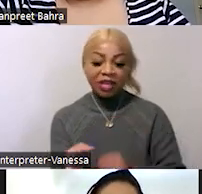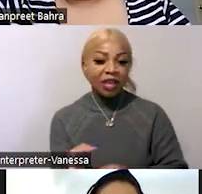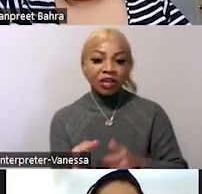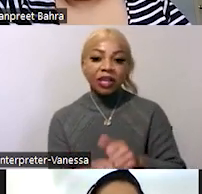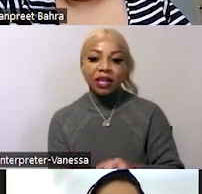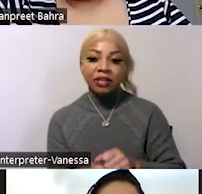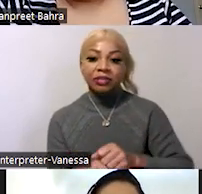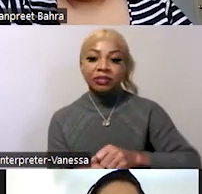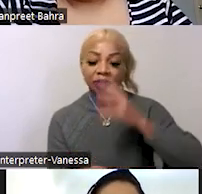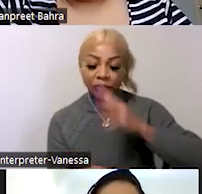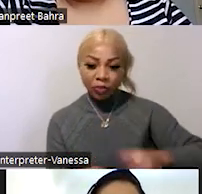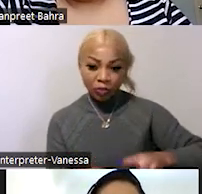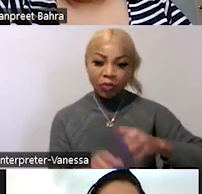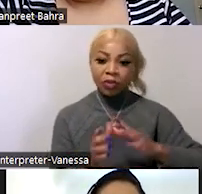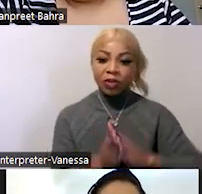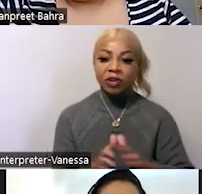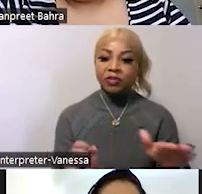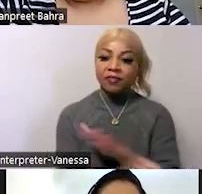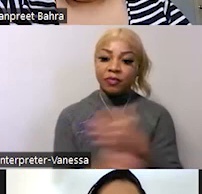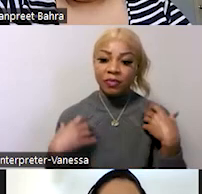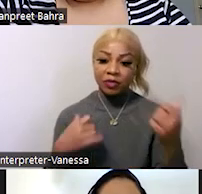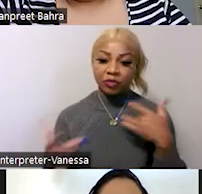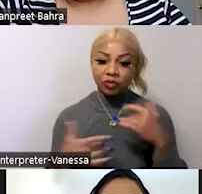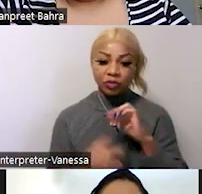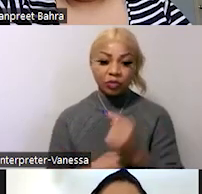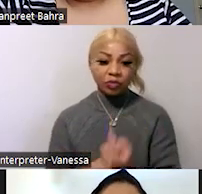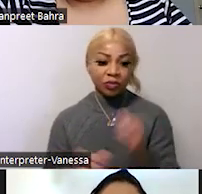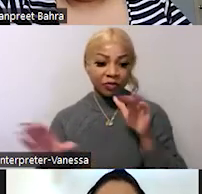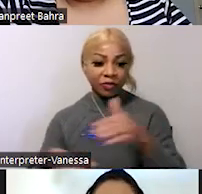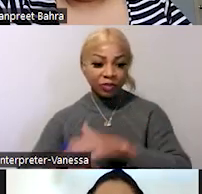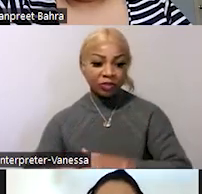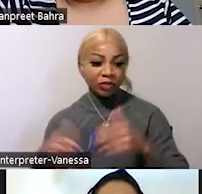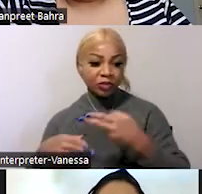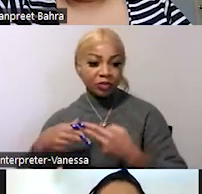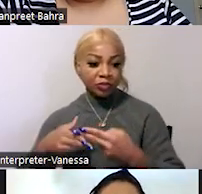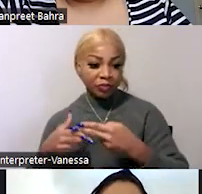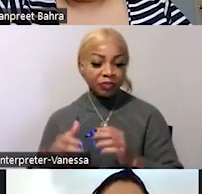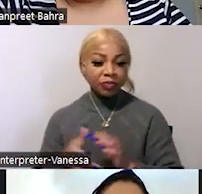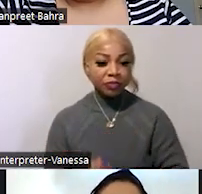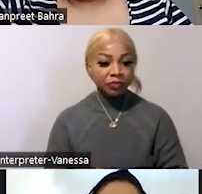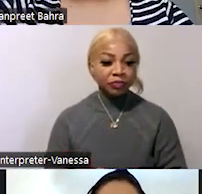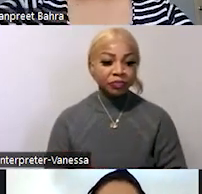montre aussi l'évitement des véritables préoccupations de santé des gens,